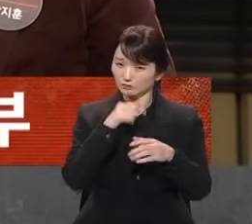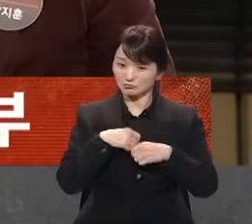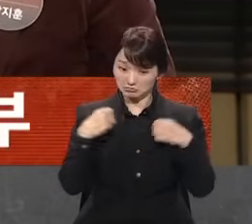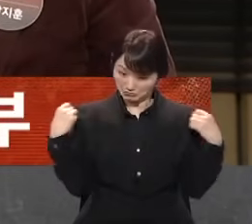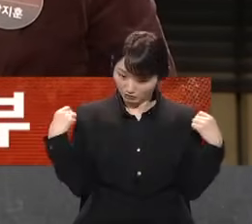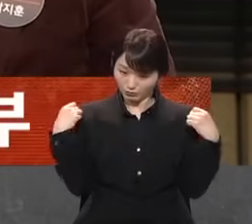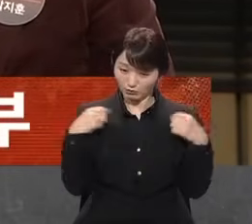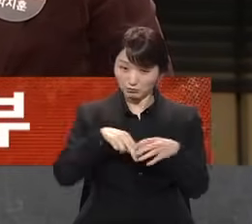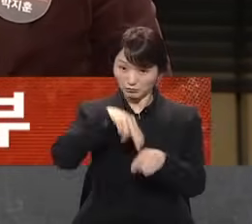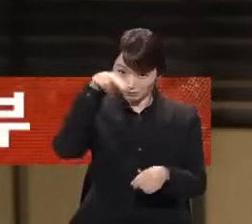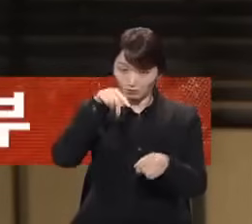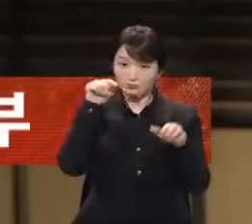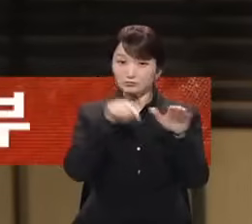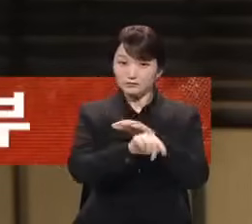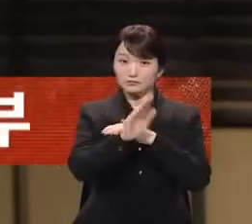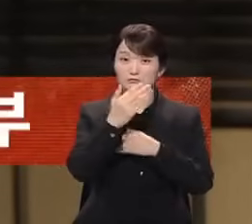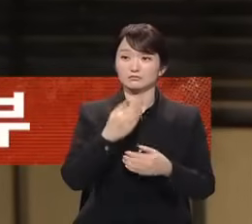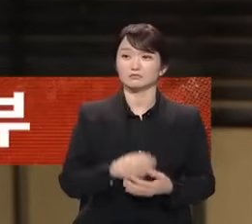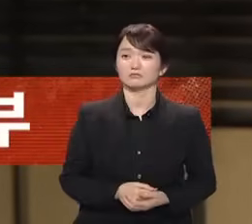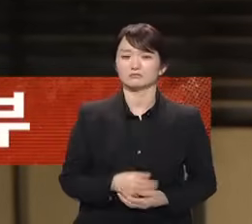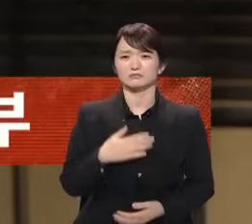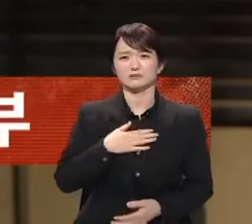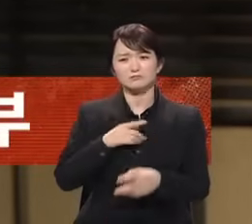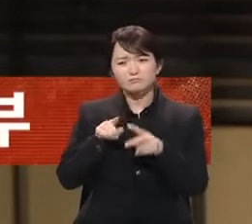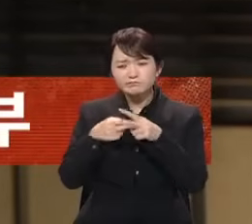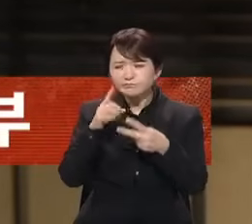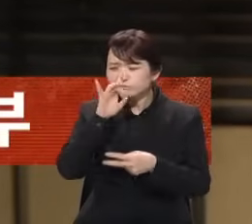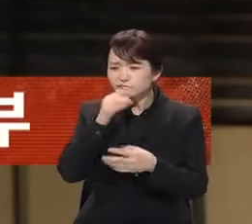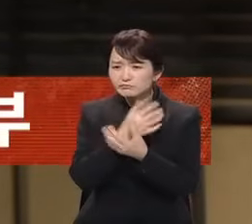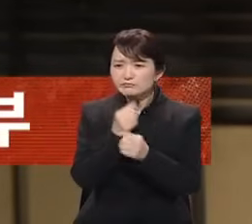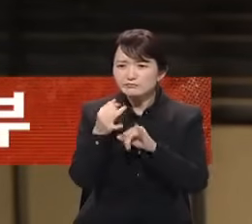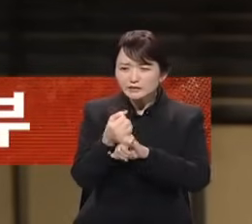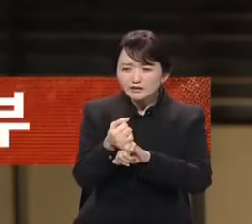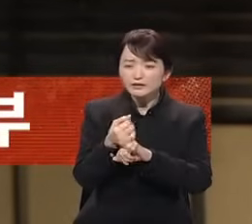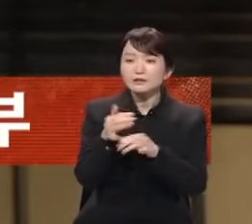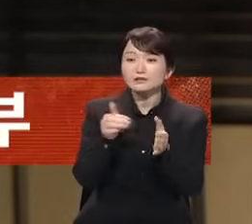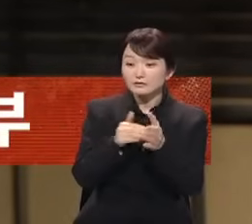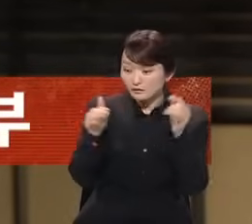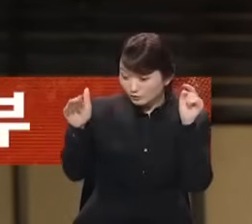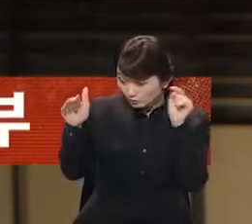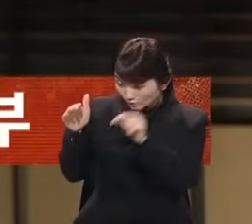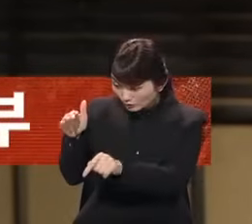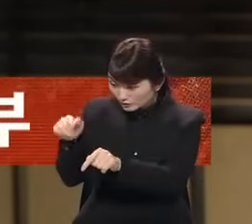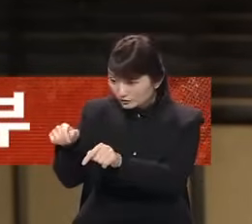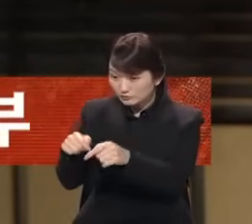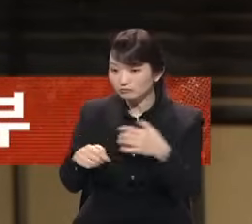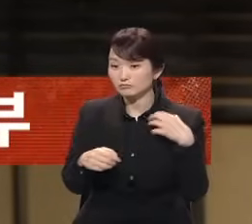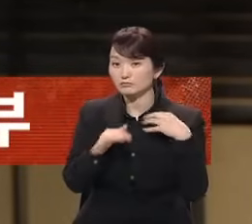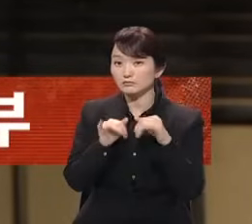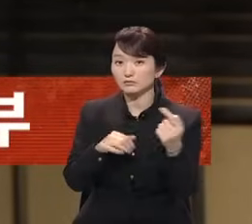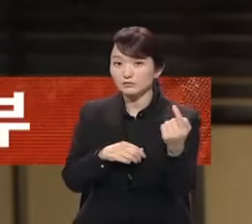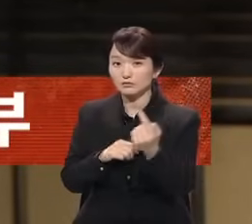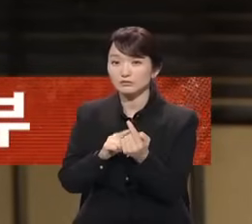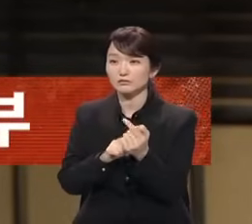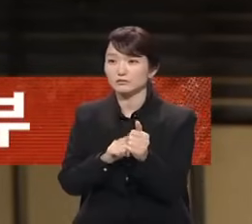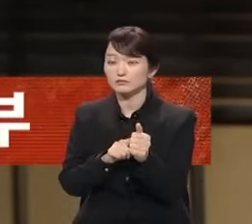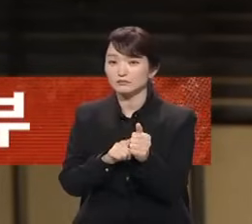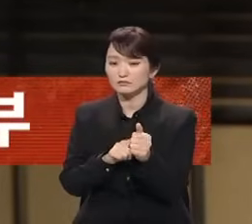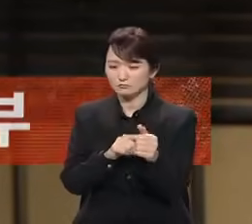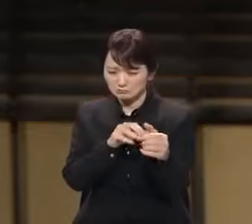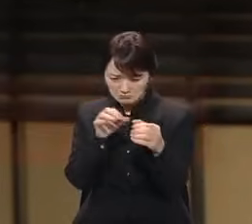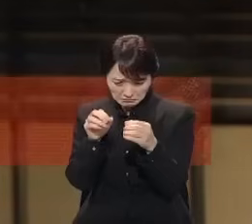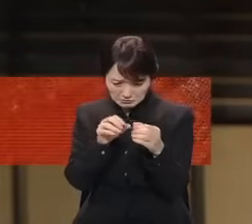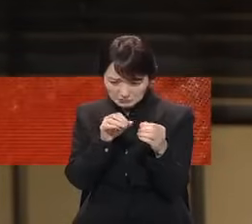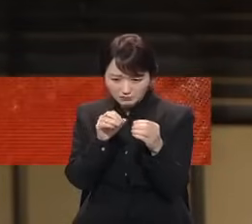누가 있습니까? 그러니까 저는 약간 이해가 안 되는 게 예약을 하고 왔는데 이 책임자라는 사람이 나와가지고 대화를